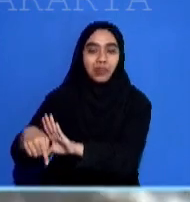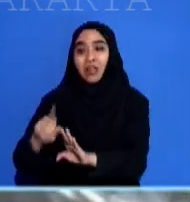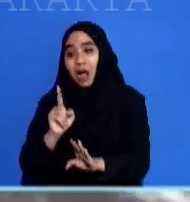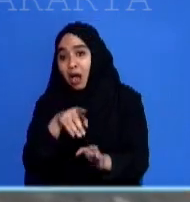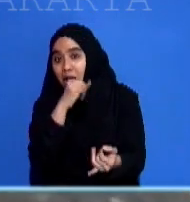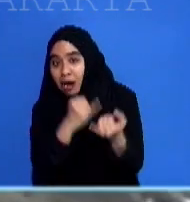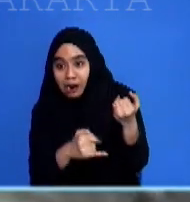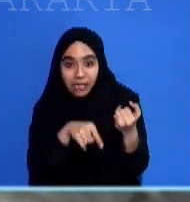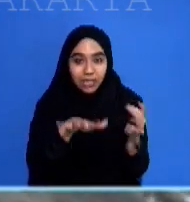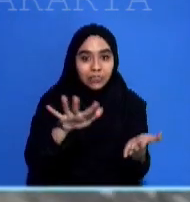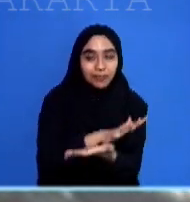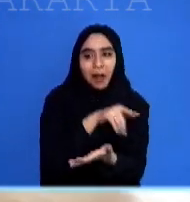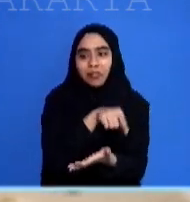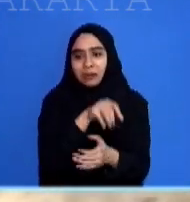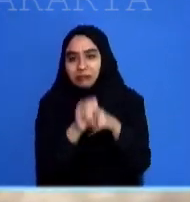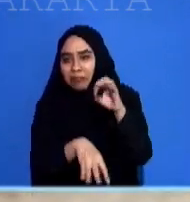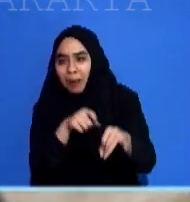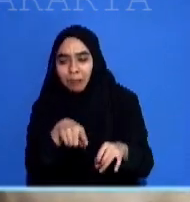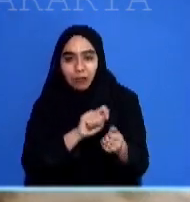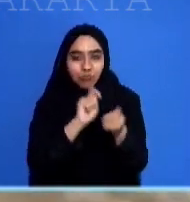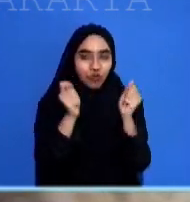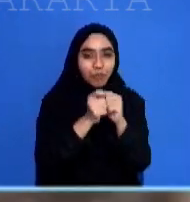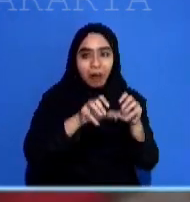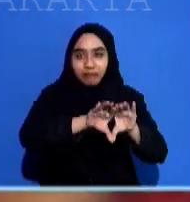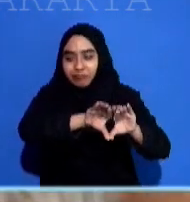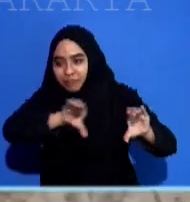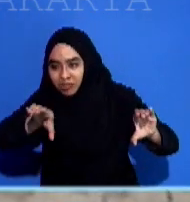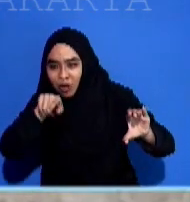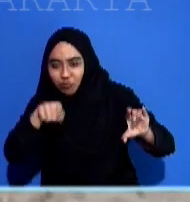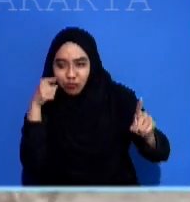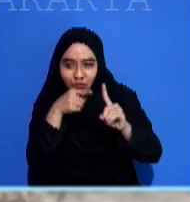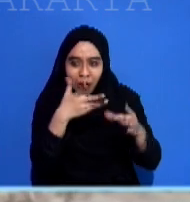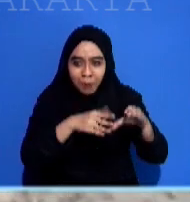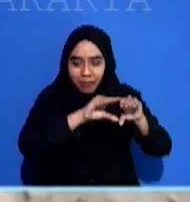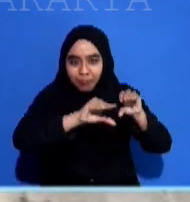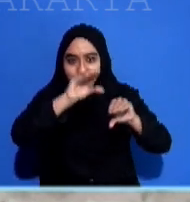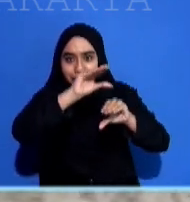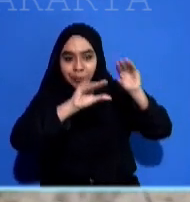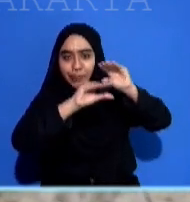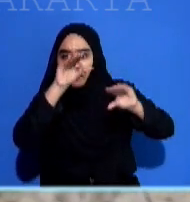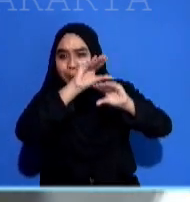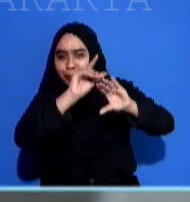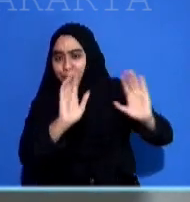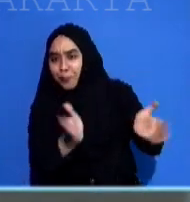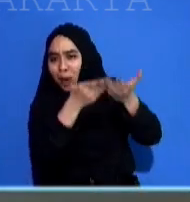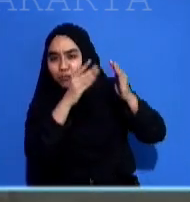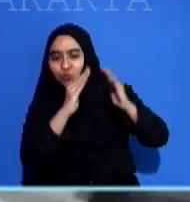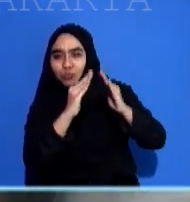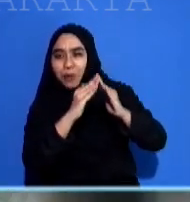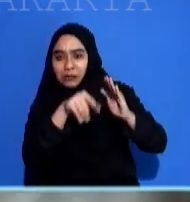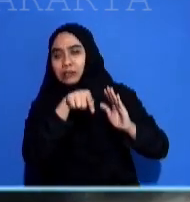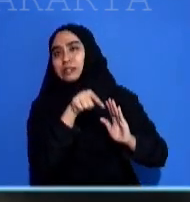balok ingkang salajengipun saged dipun mumangataken kangge bahan bangunan rantaman kasebat saget kawiwitan